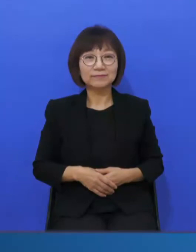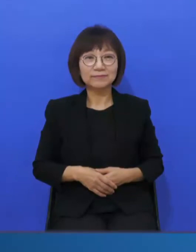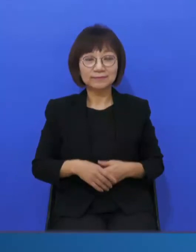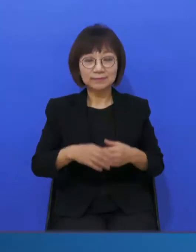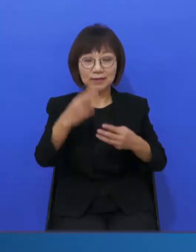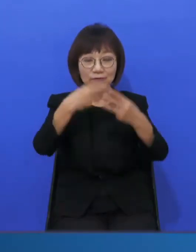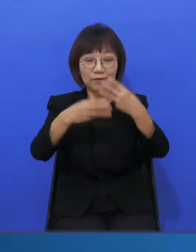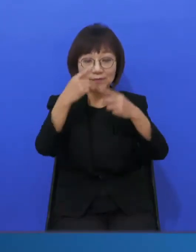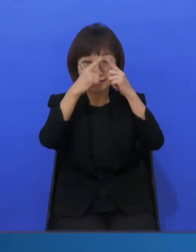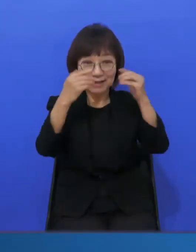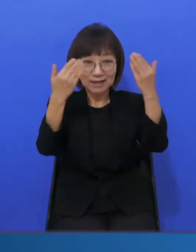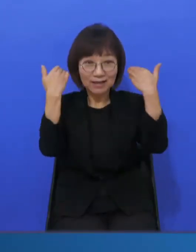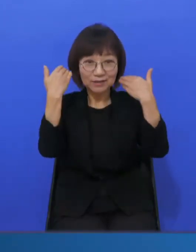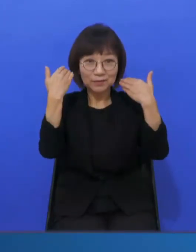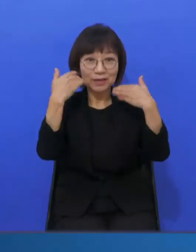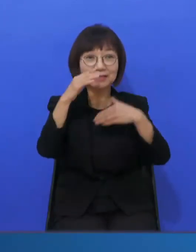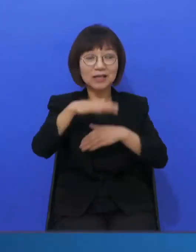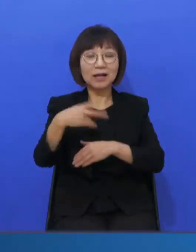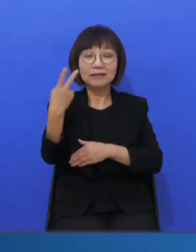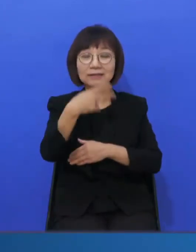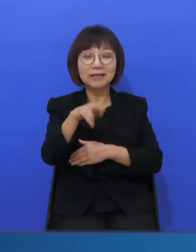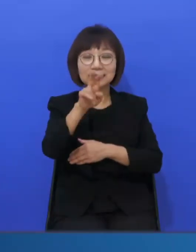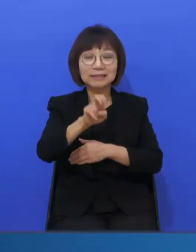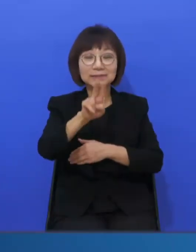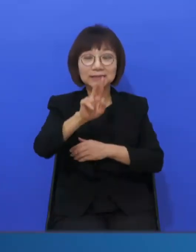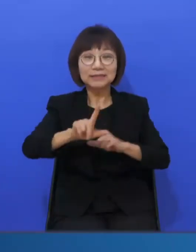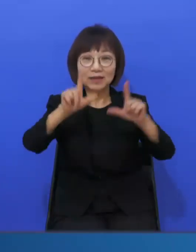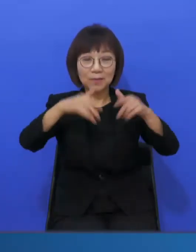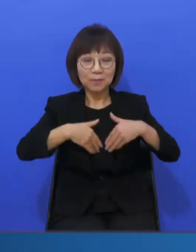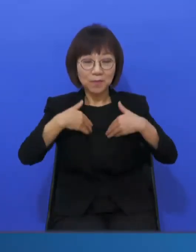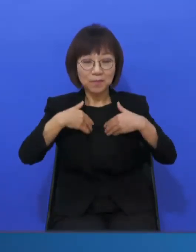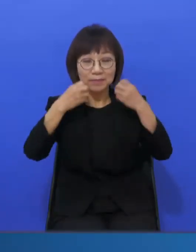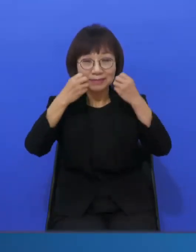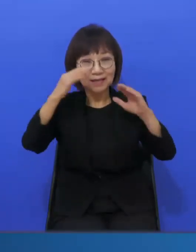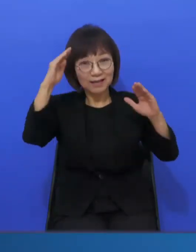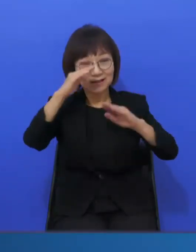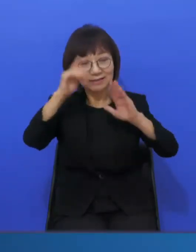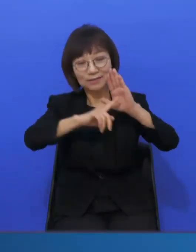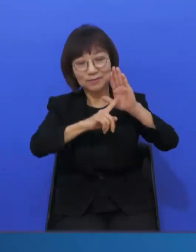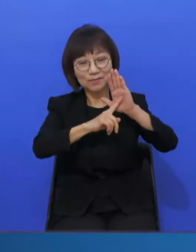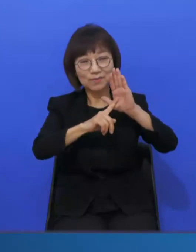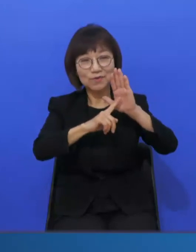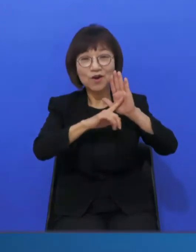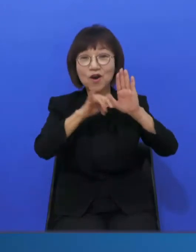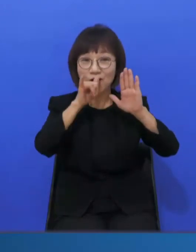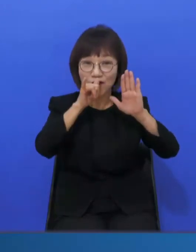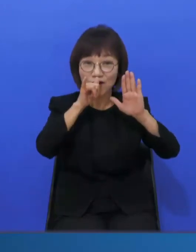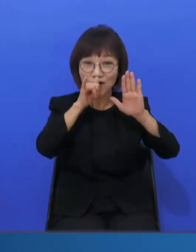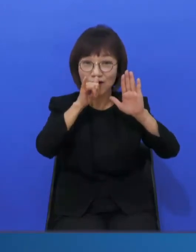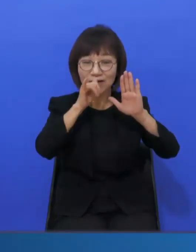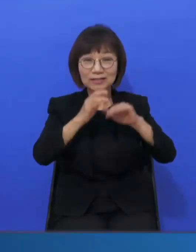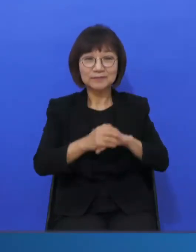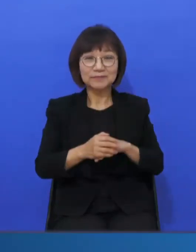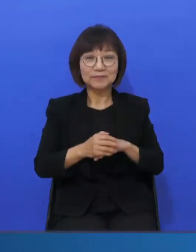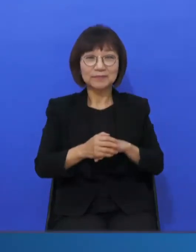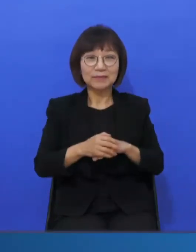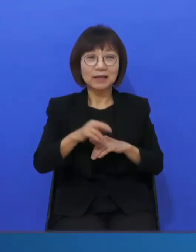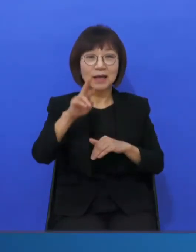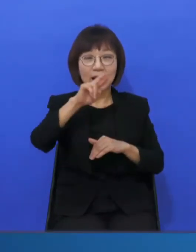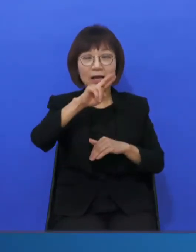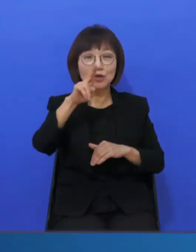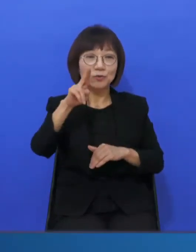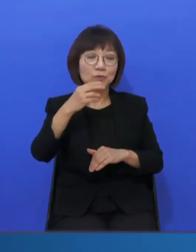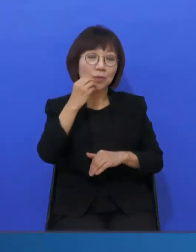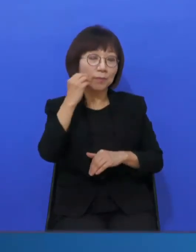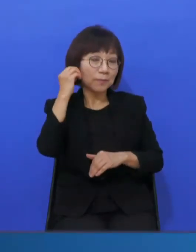랩넌트 대학교 RU에서 2022학년도 봄학기 신입생을 모집합니다. 입학 원서는 RU